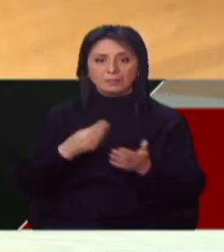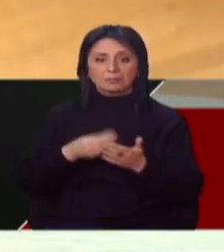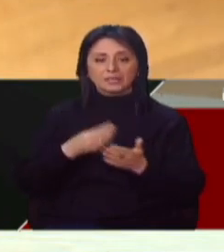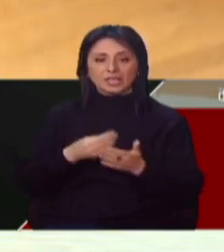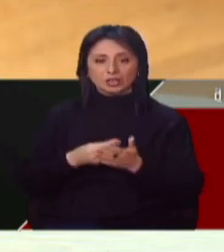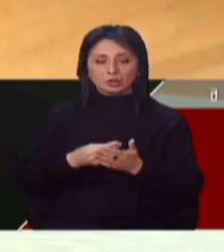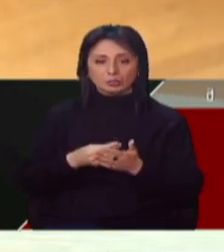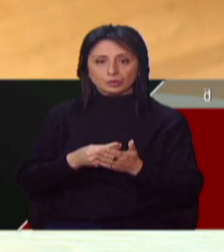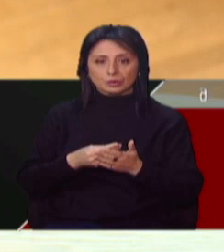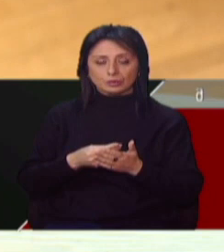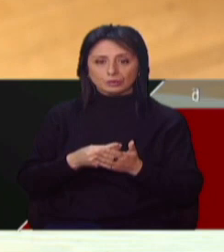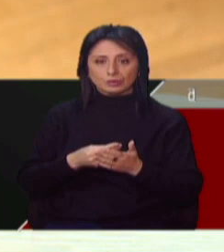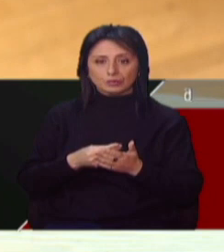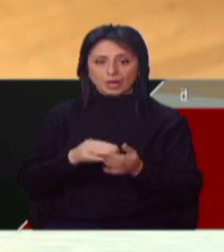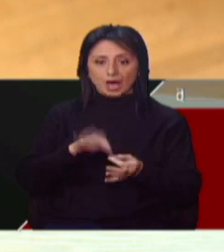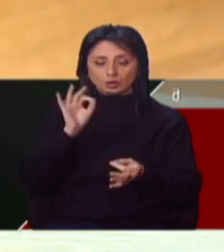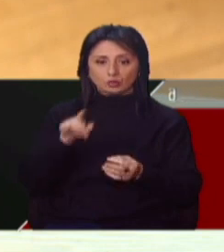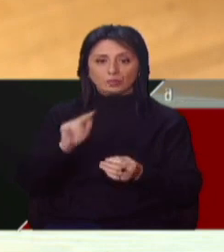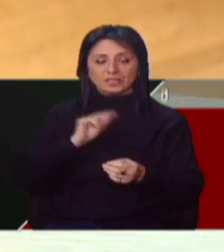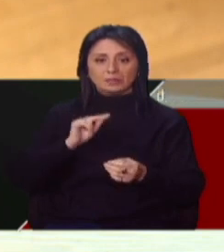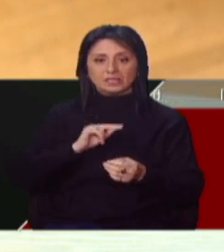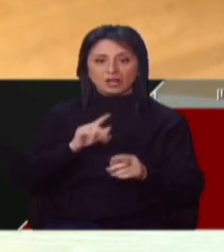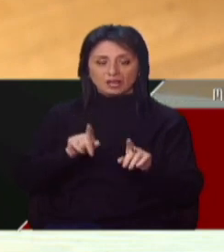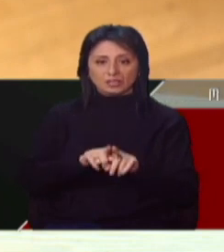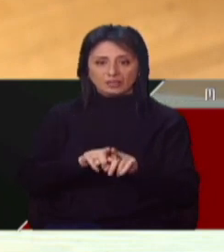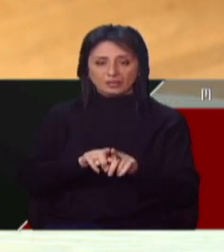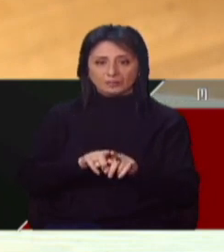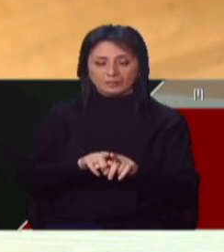finansuri aghchurva am samsakhuris aseve